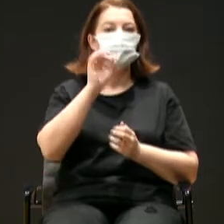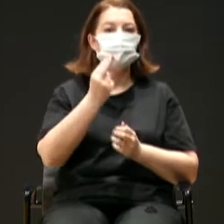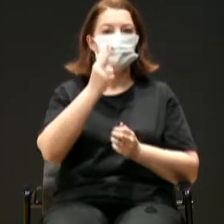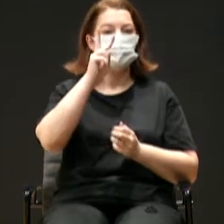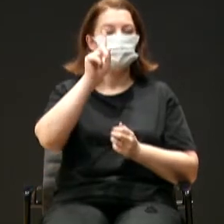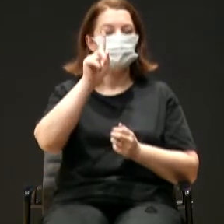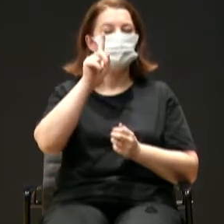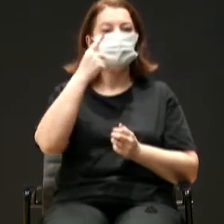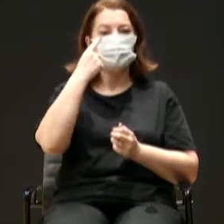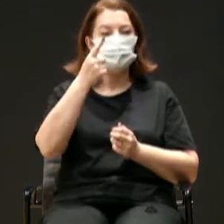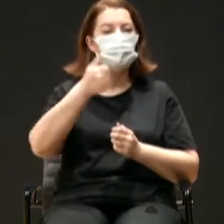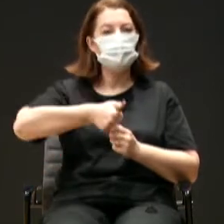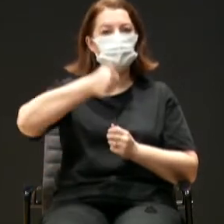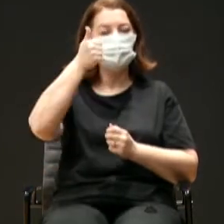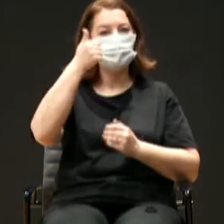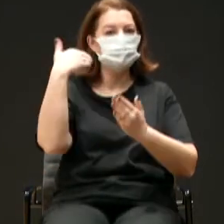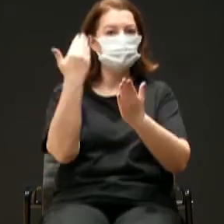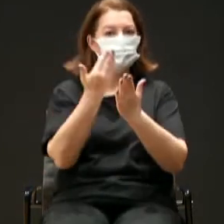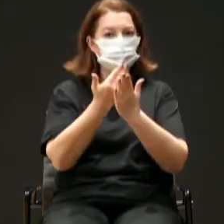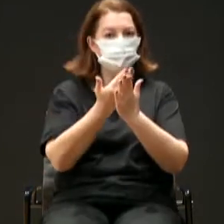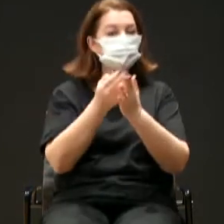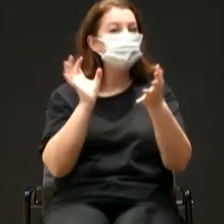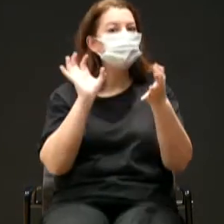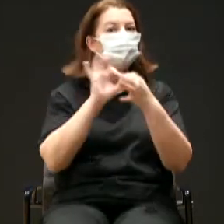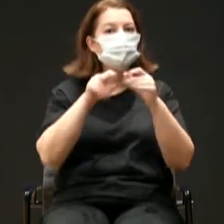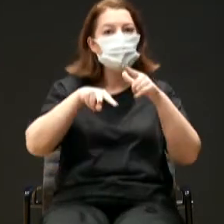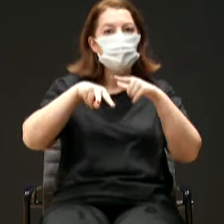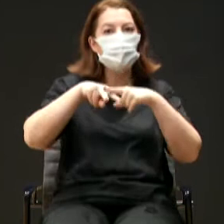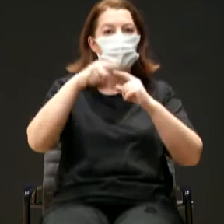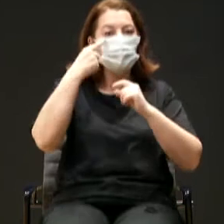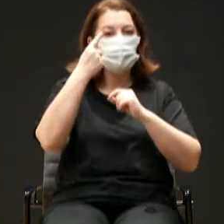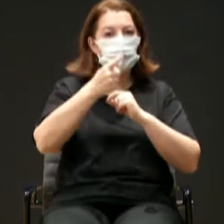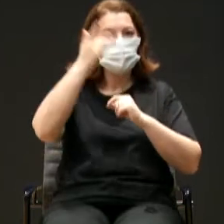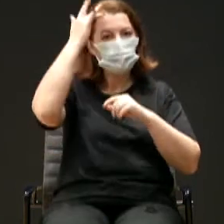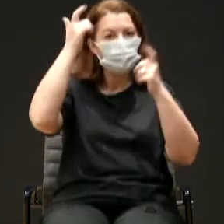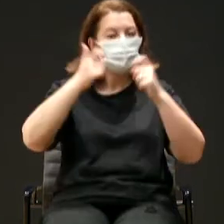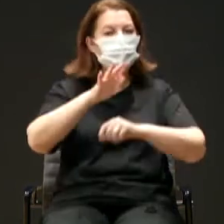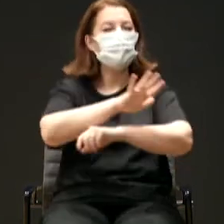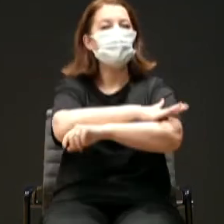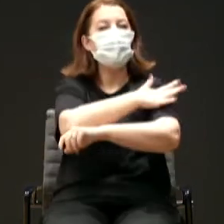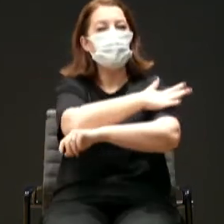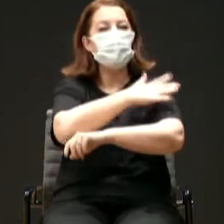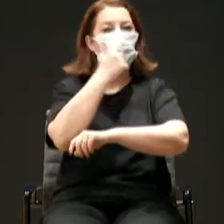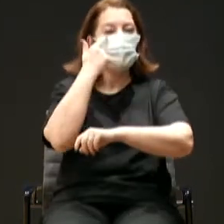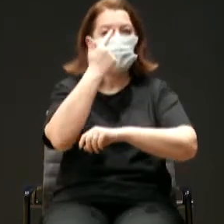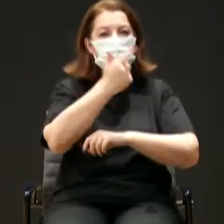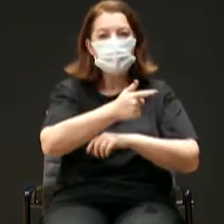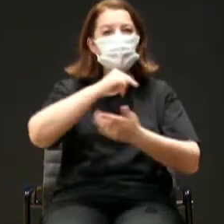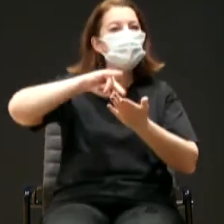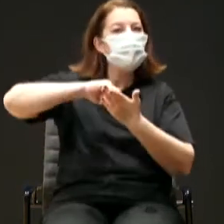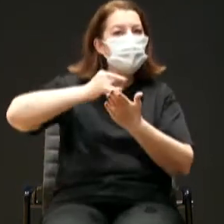.03.07.2021 başkanlık makamına ilgili A maddesi Beylikdüzü Kaymakamlığı İdare ve Denetim Şefliği'nin